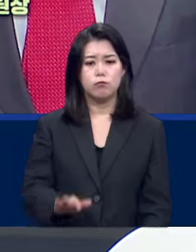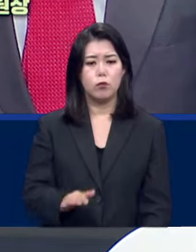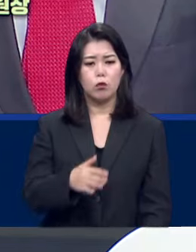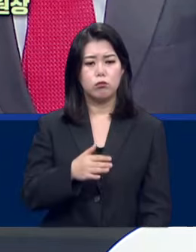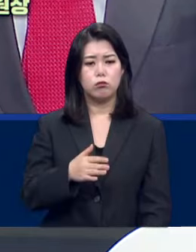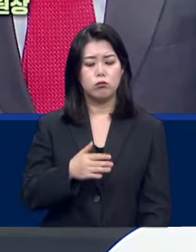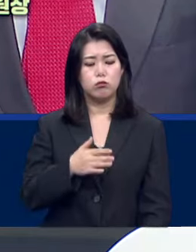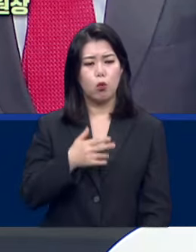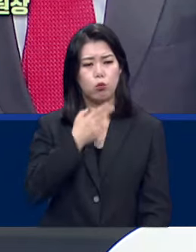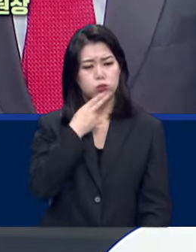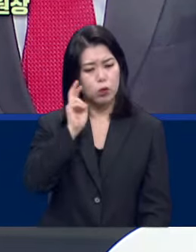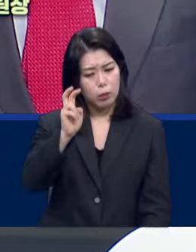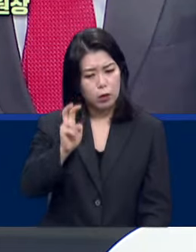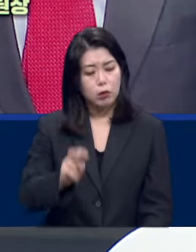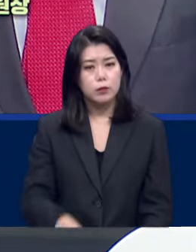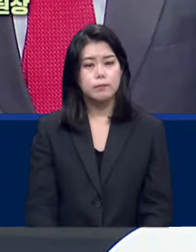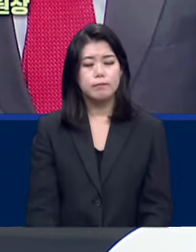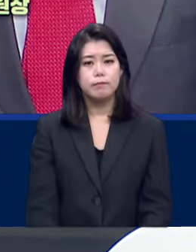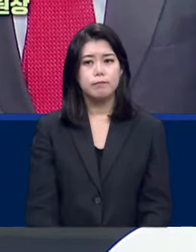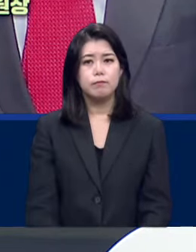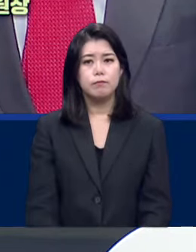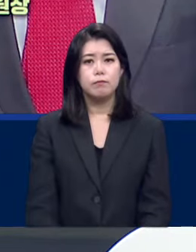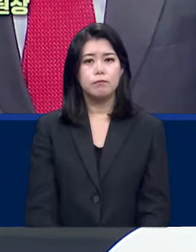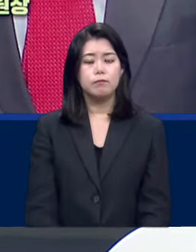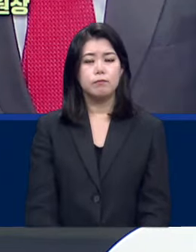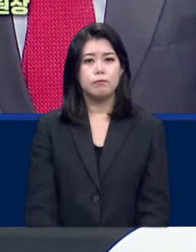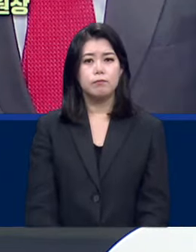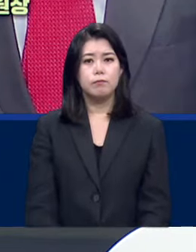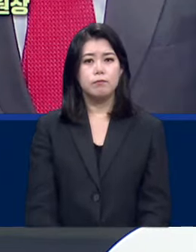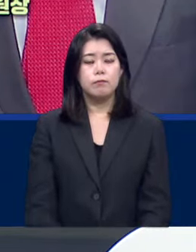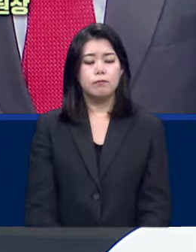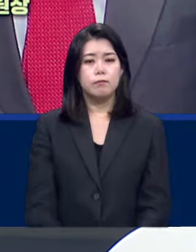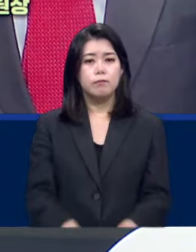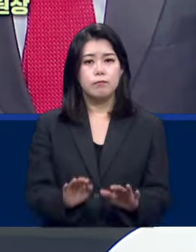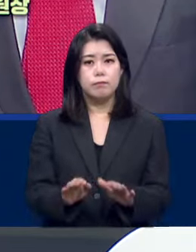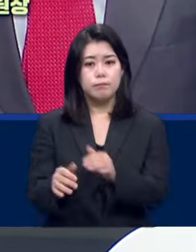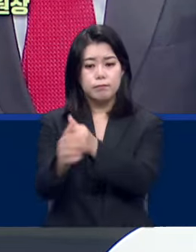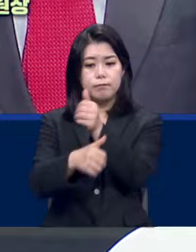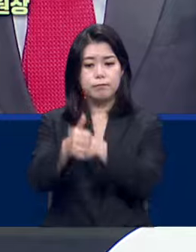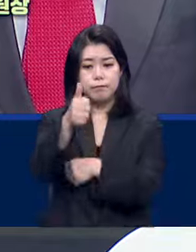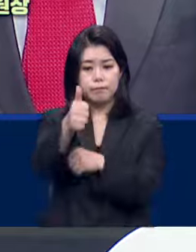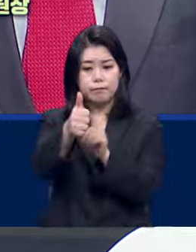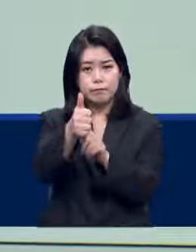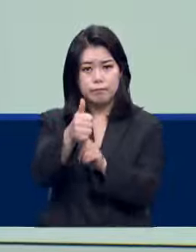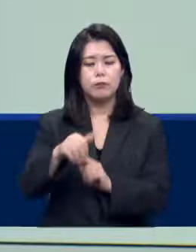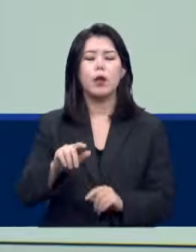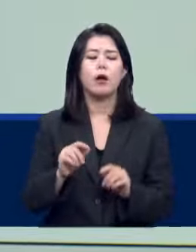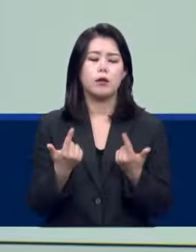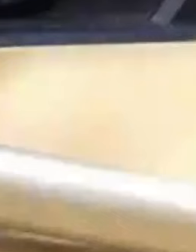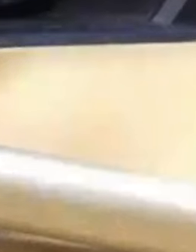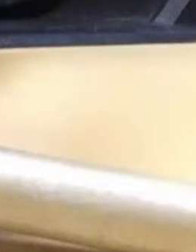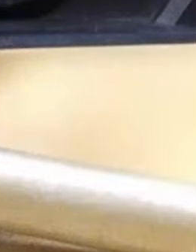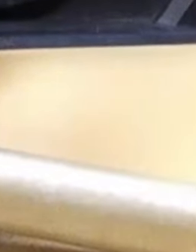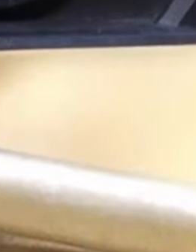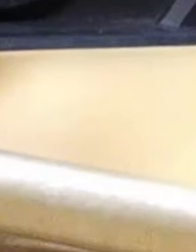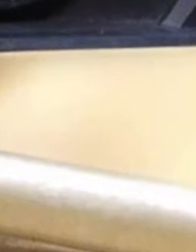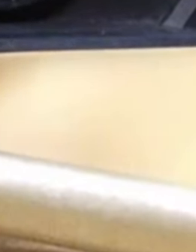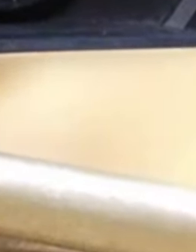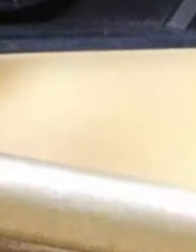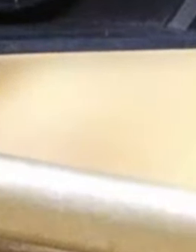없어라는 뭐 취지 지금 얘기해요 지금 그니까 일단 공천관리 위원장이었던 윤상현 의원은 아니다라고 얘기를